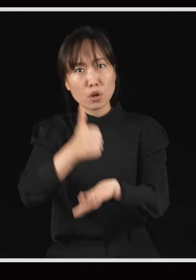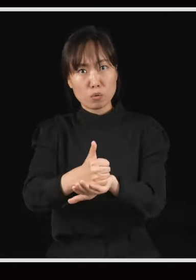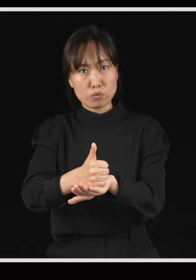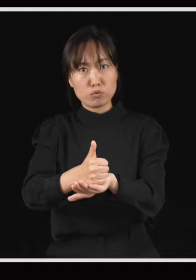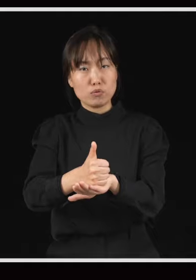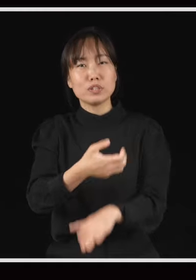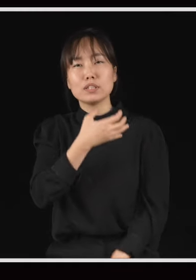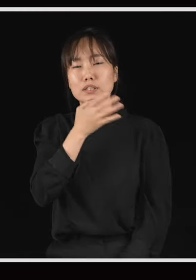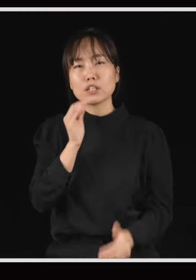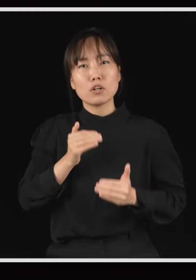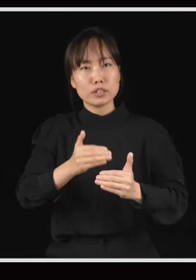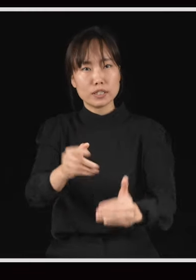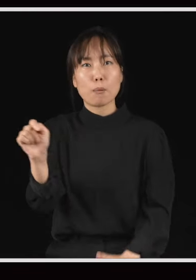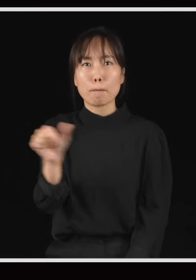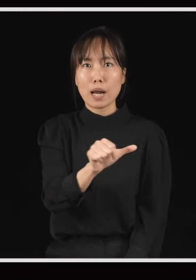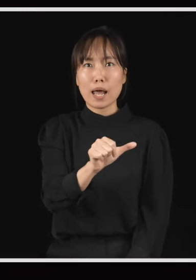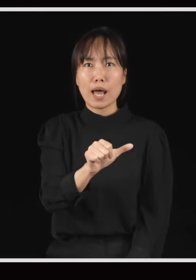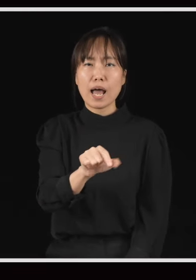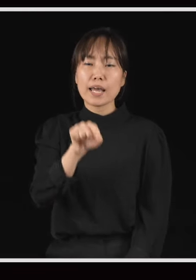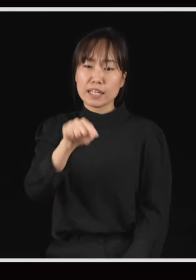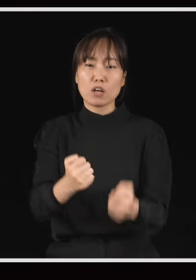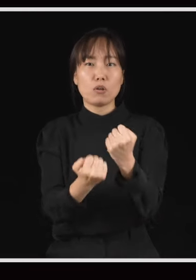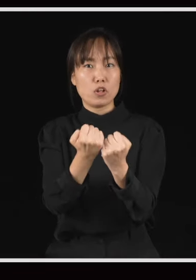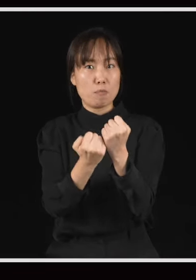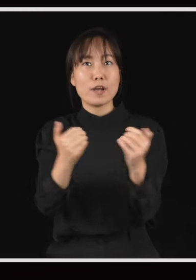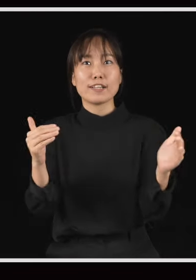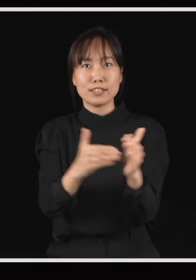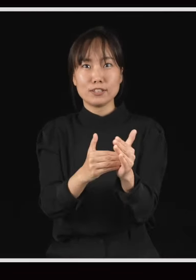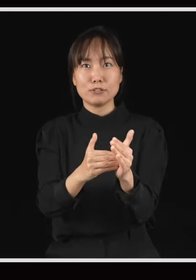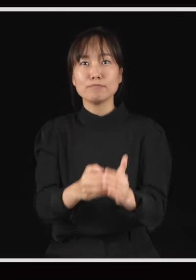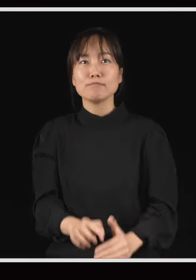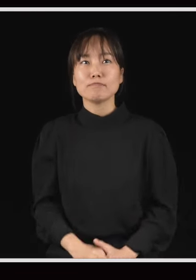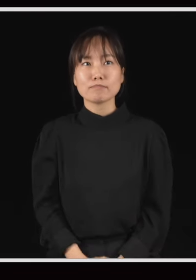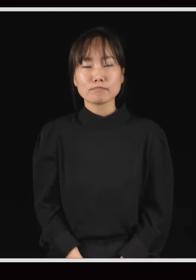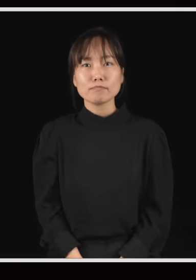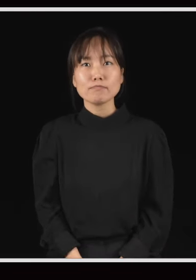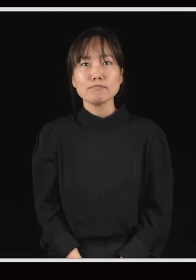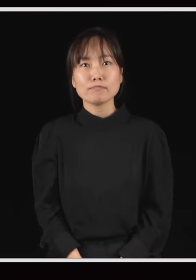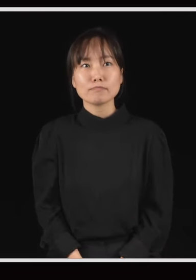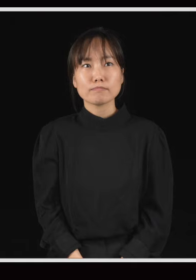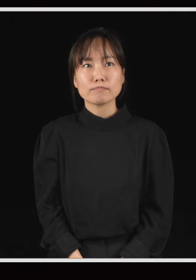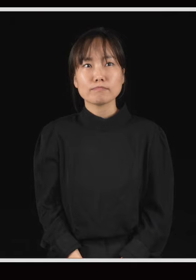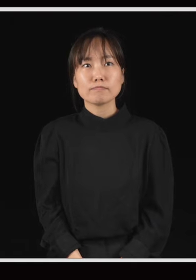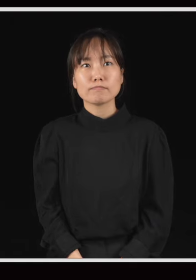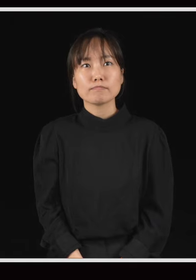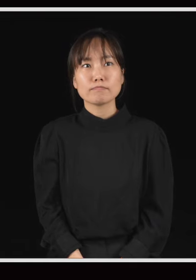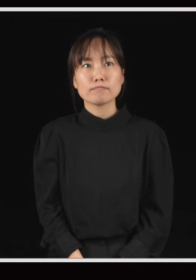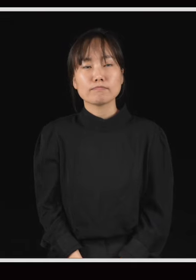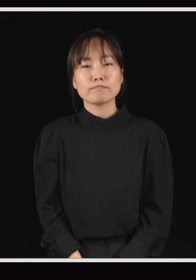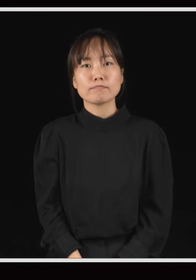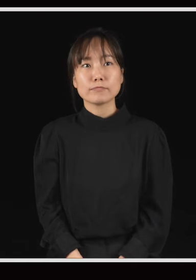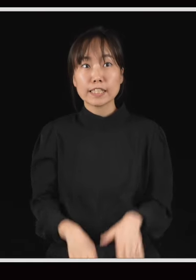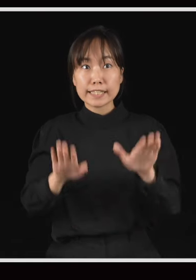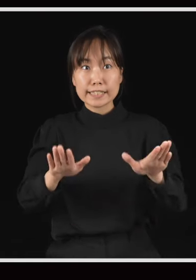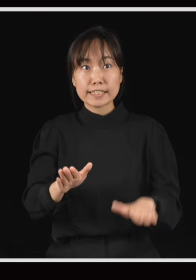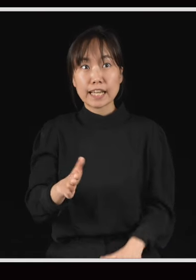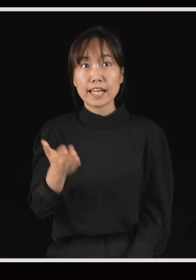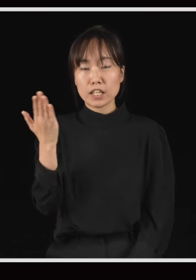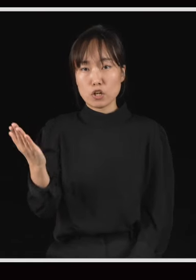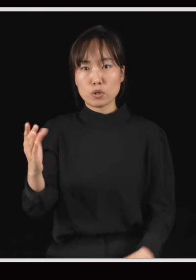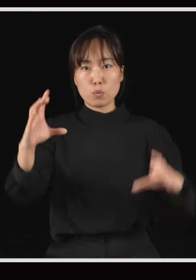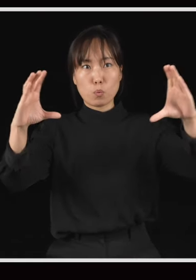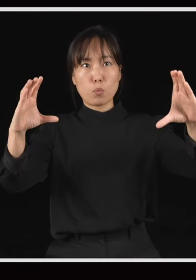우리가 흠뻑 노출이 되게 되면 결국에는 가속노화의 사이클로 빠지게 될 가능성이 높다는 거 이해하셨을 겁니다. 이제 이